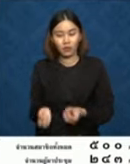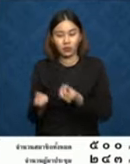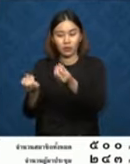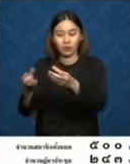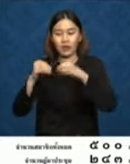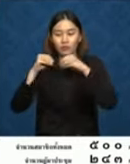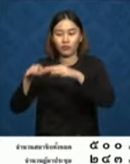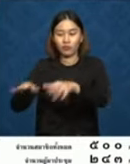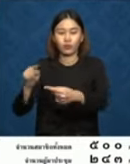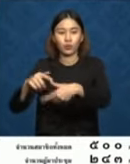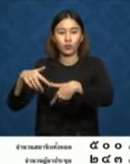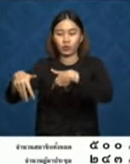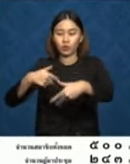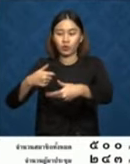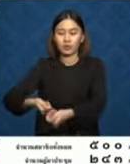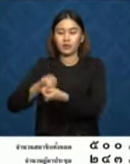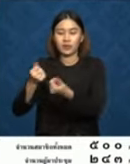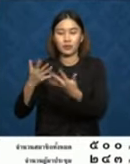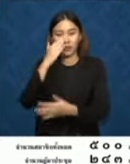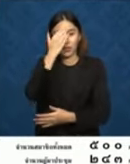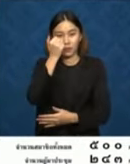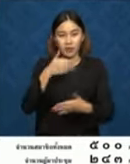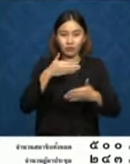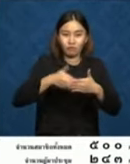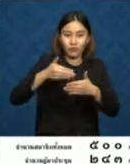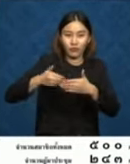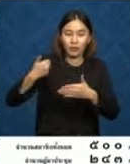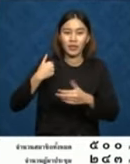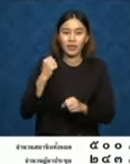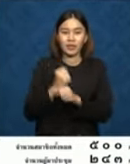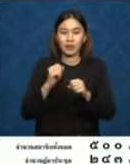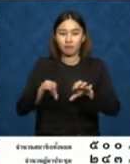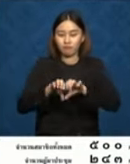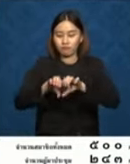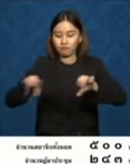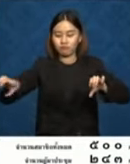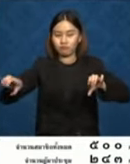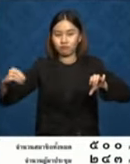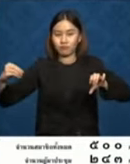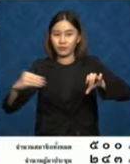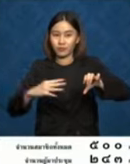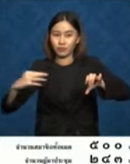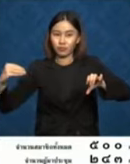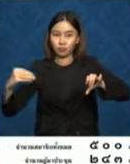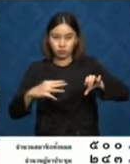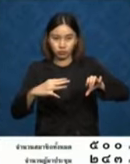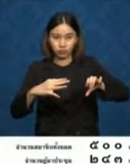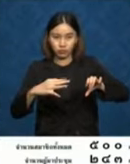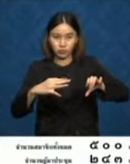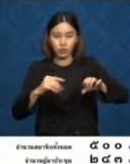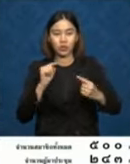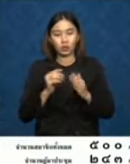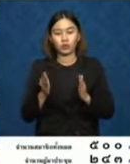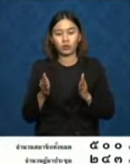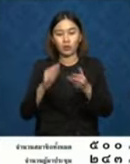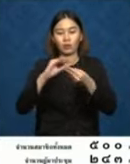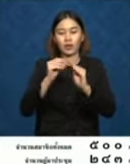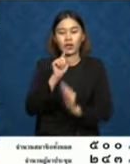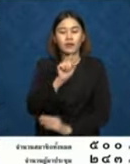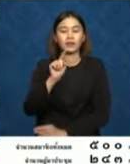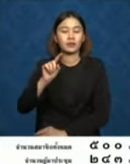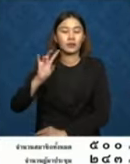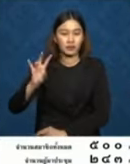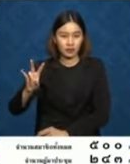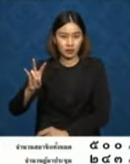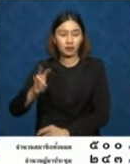องเกษตรกรได้เพราะว่าติดตรงที่จะต้องมีทำช่องลอดถนนเนี่ยนะครับ พื่อให้น้ำผ่านเนี่ยในถนนทางหลวงหมายเลข117